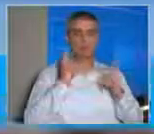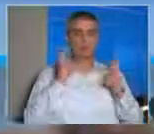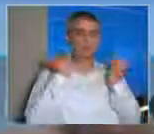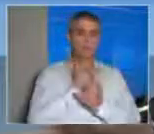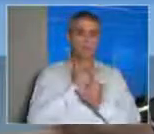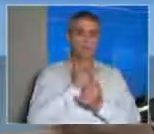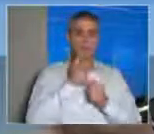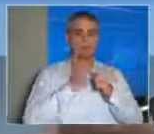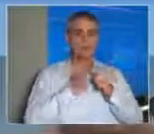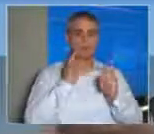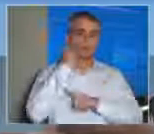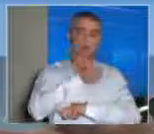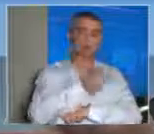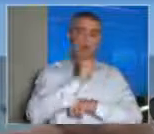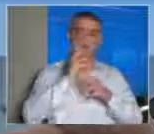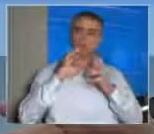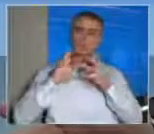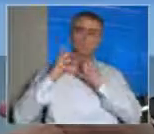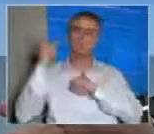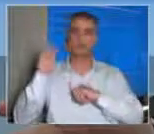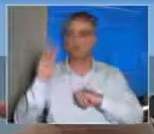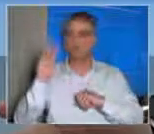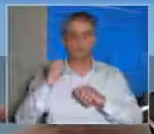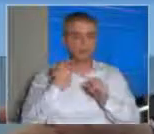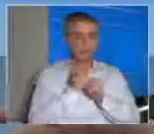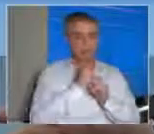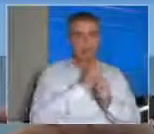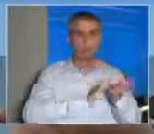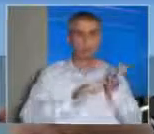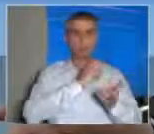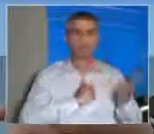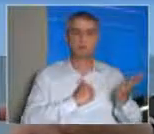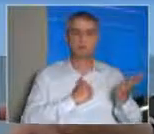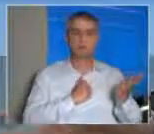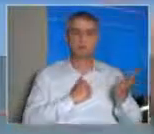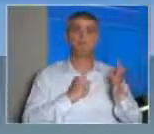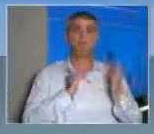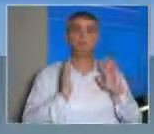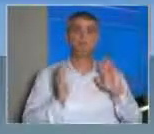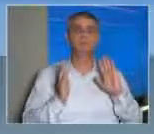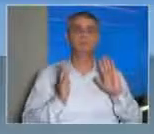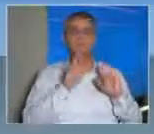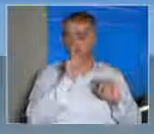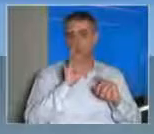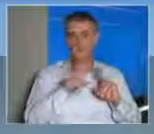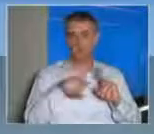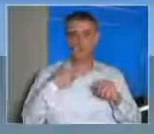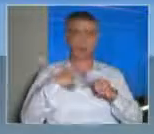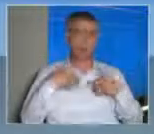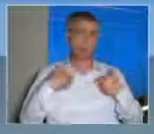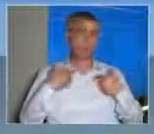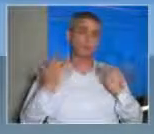הזה. בדיוק בטיל על משמרת, בדיוק באיזה פעולה שמסתבכת. אז יכול להיות שכן אפשר להיות